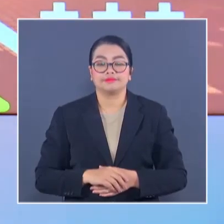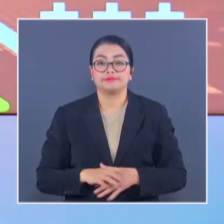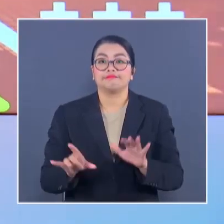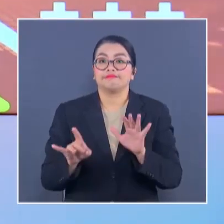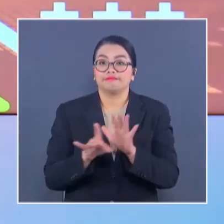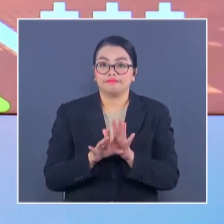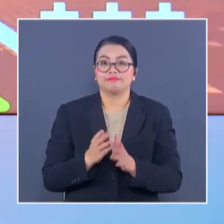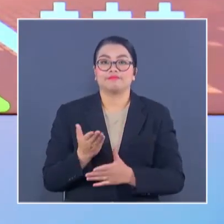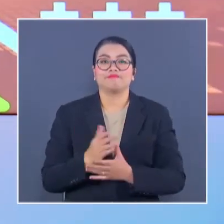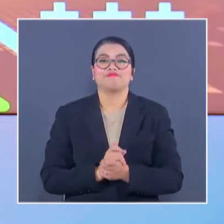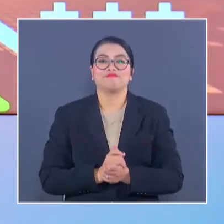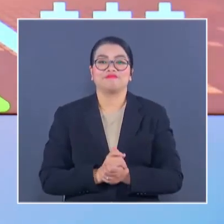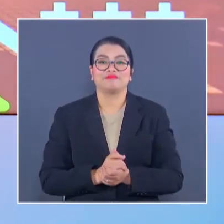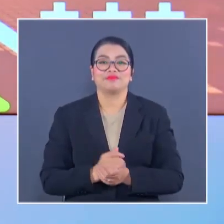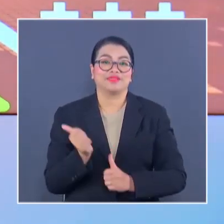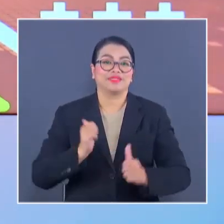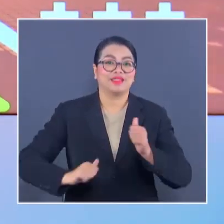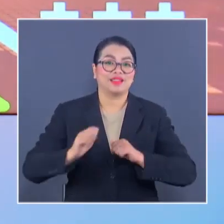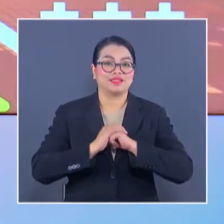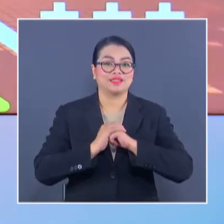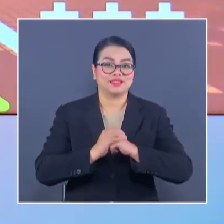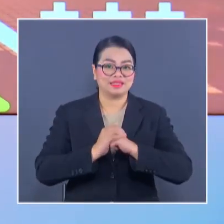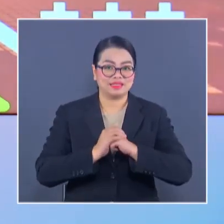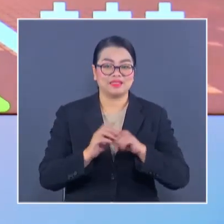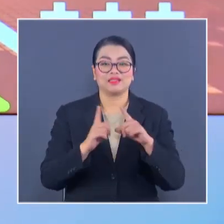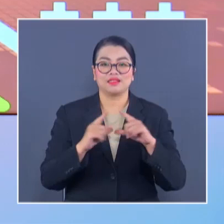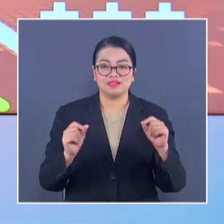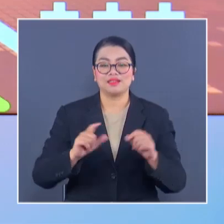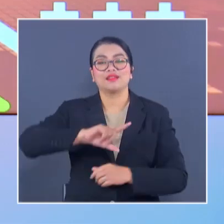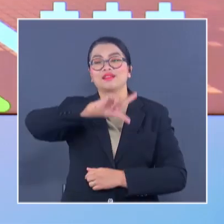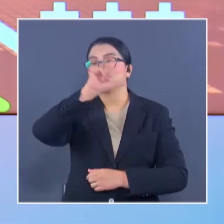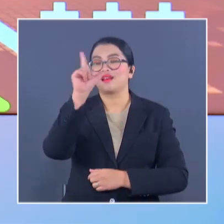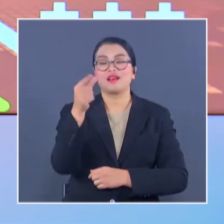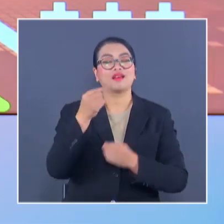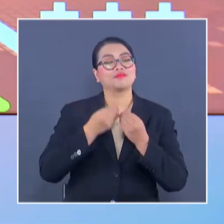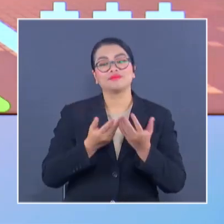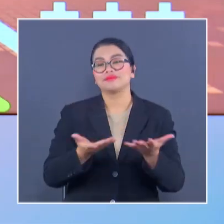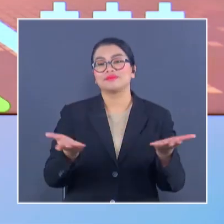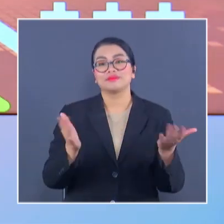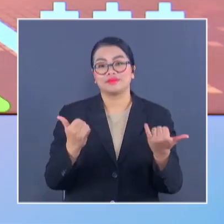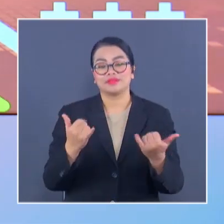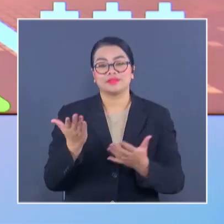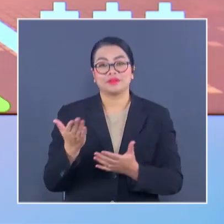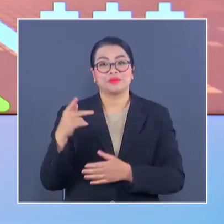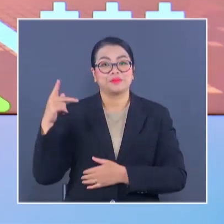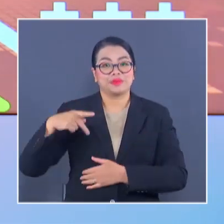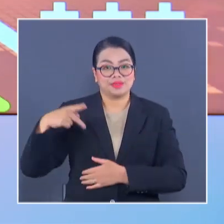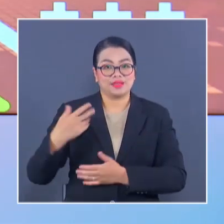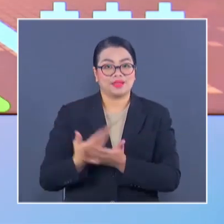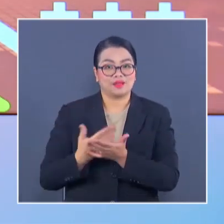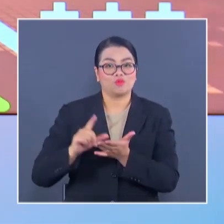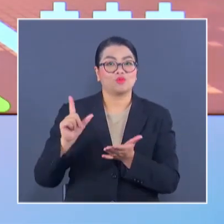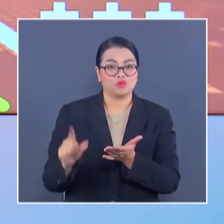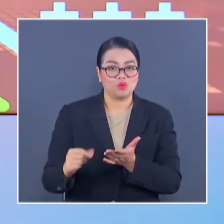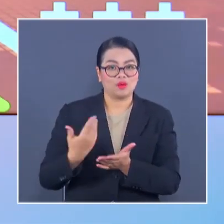ปิดท้ายวันนี้ขอเอาใจแฟนซีรีส์จีนกันหน่อยค่ะกับเรื่องทานดาราจลัดแสงวันนี้เรามีแพ็กเกจแบบจุใจในรา